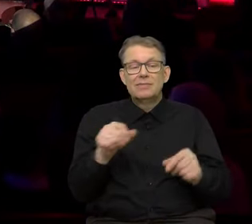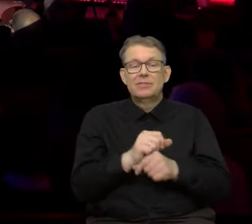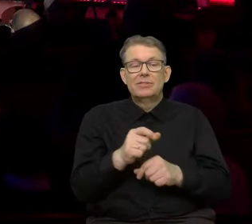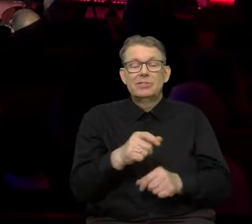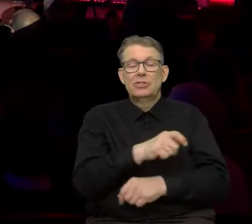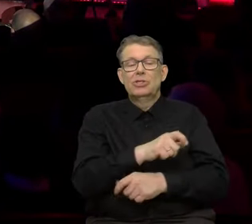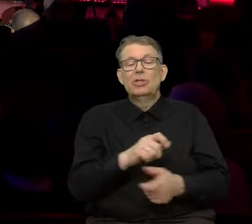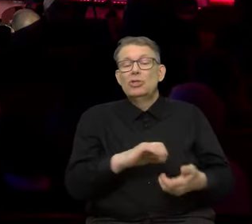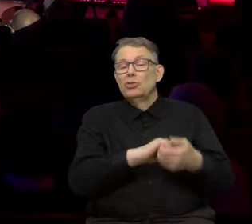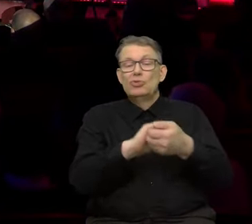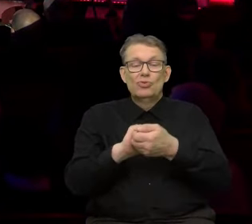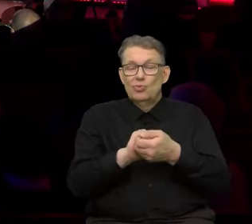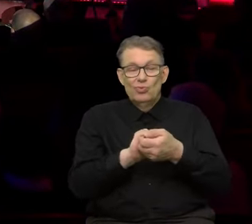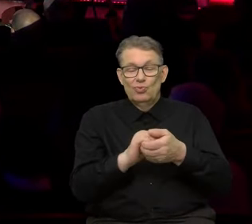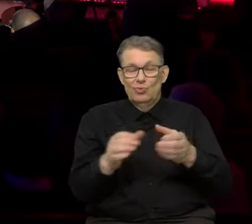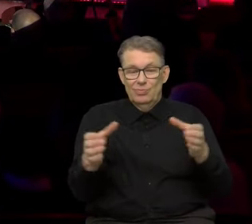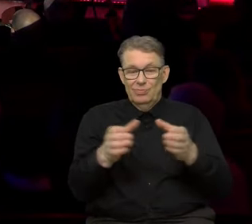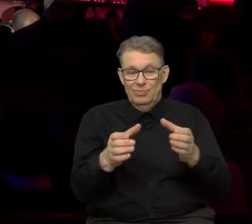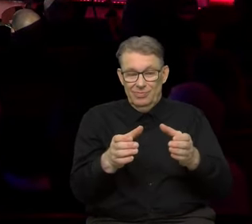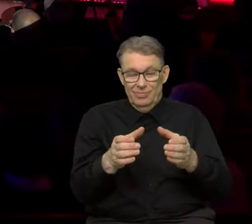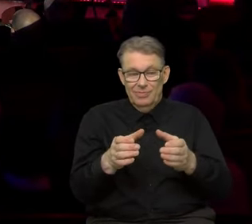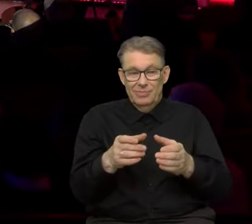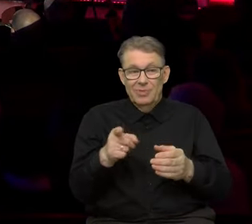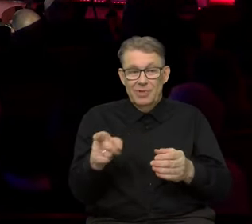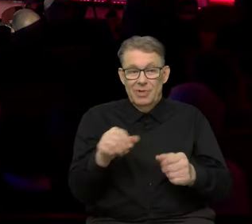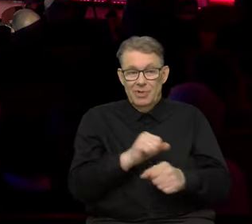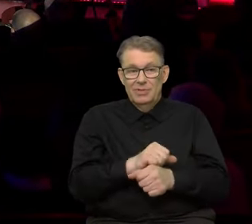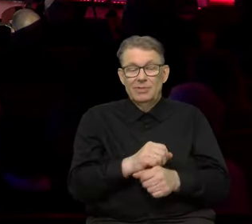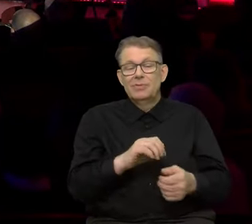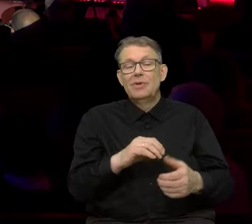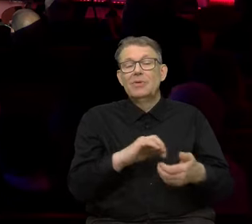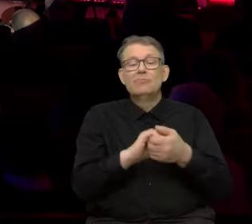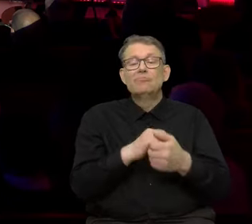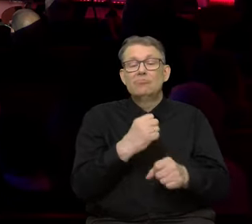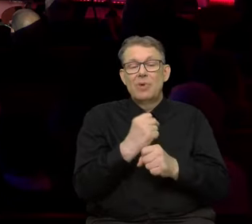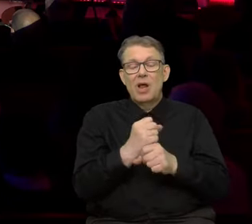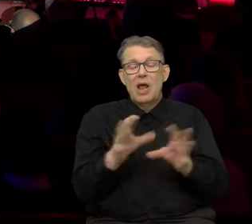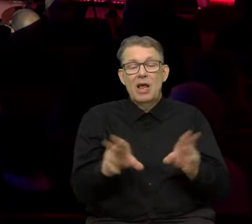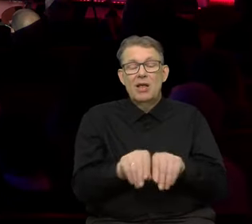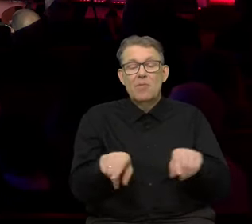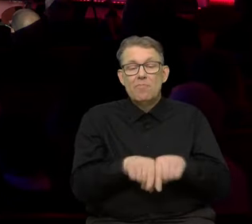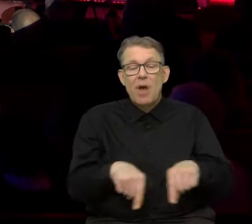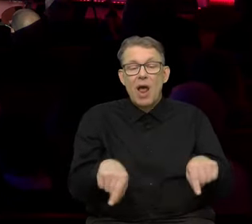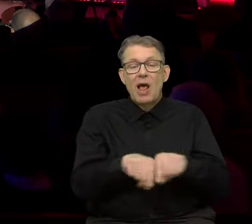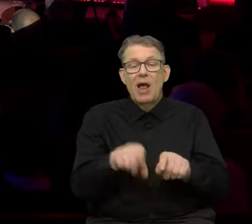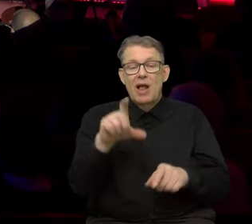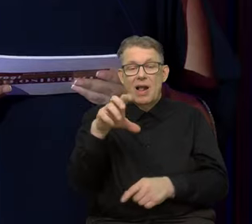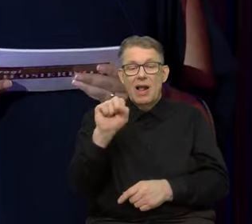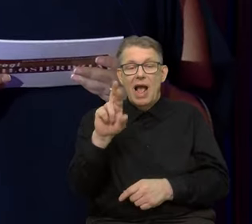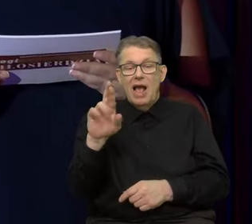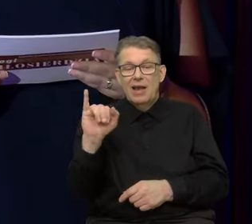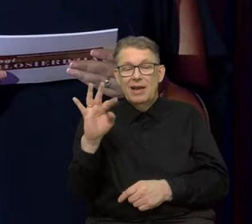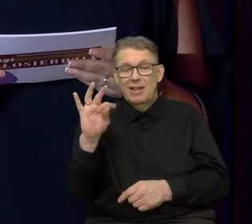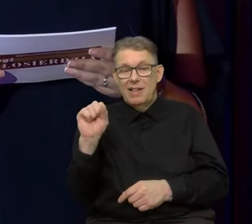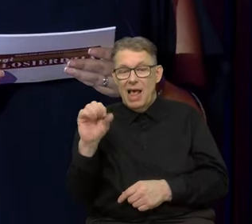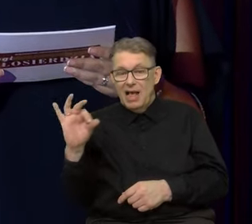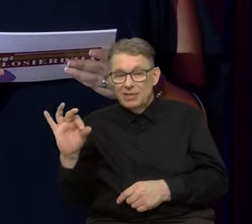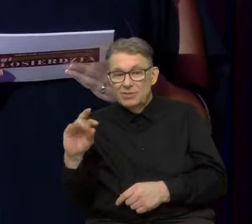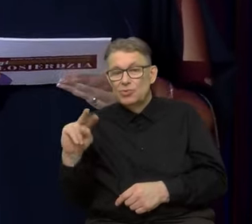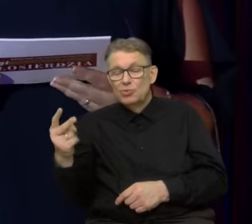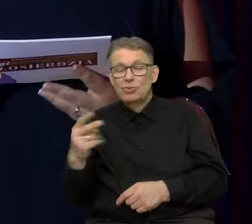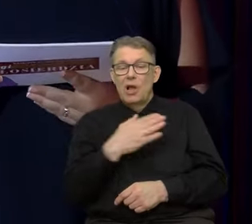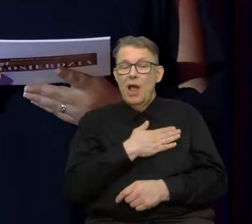ta, bo o niej tu mowa, współpracuje z parafialnym Caritas oraz innymi organizacjami